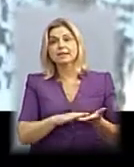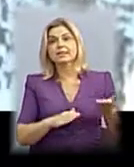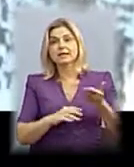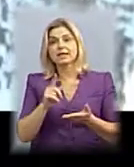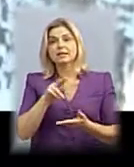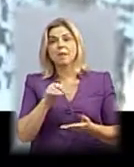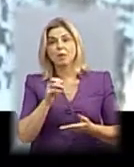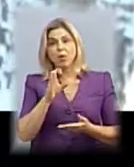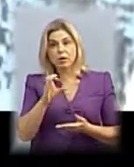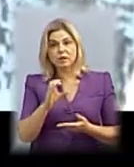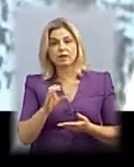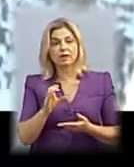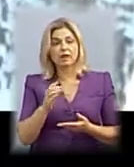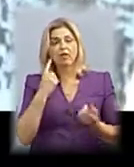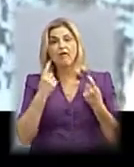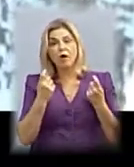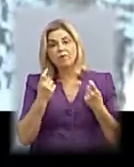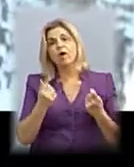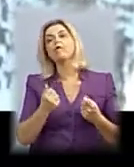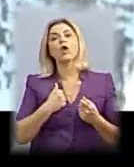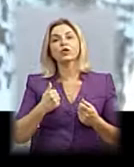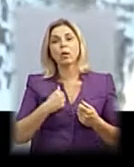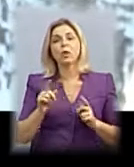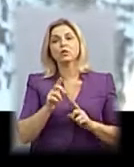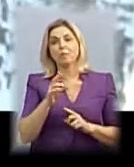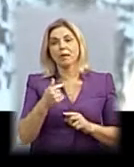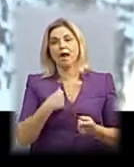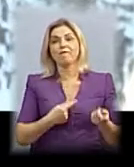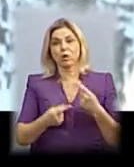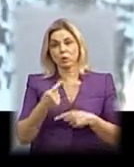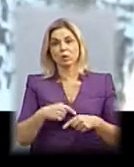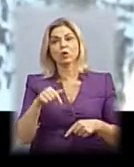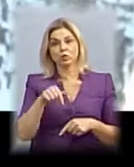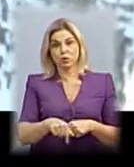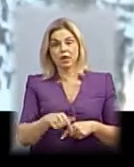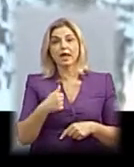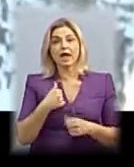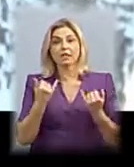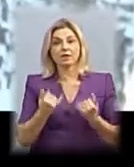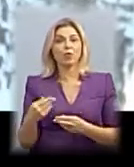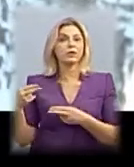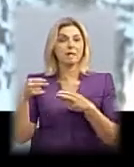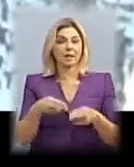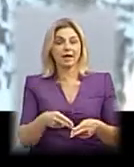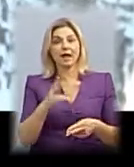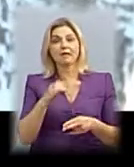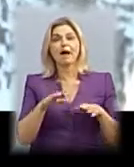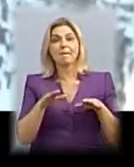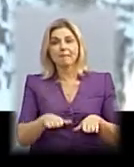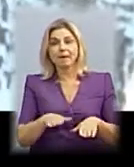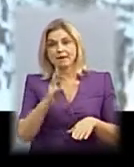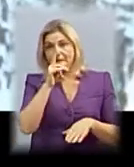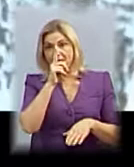що воєнкомат, щоб я прийшов, ну, щоб вернувся назад сюди. Ну, от я сьогодні приїхав на місяць на